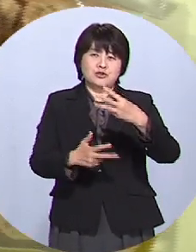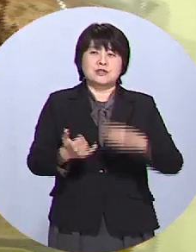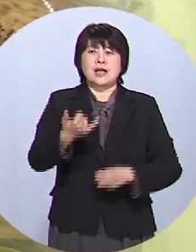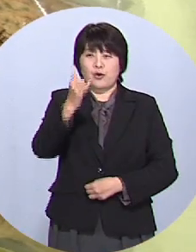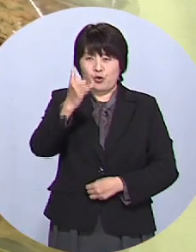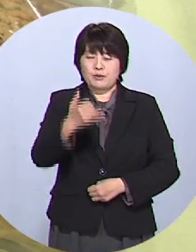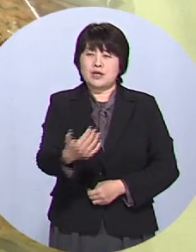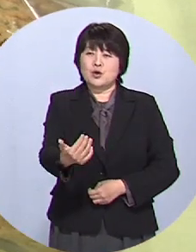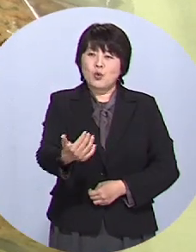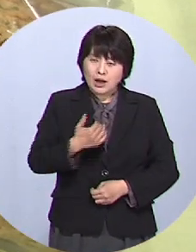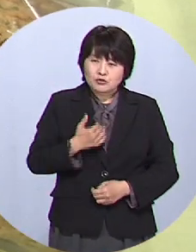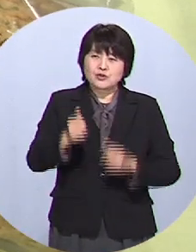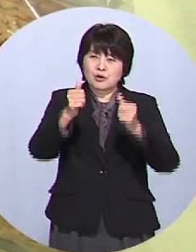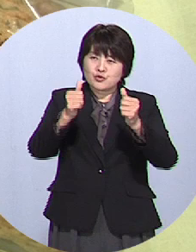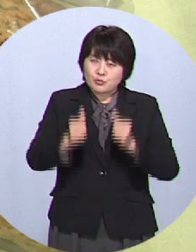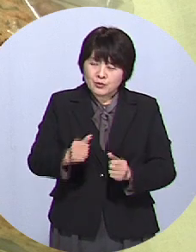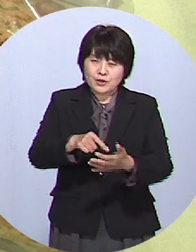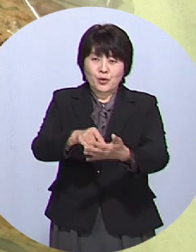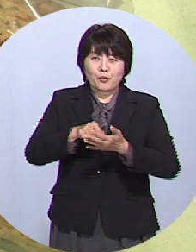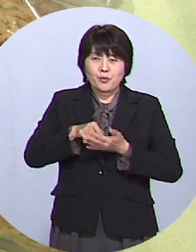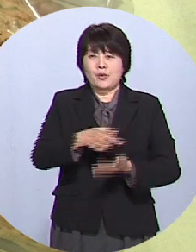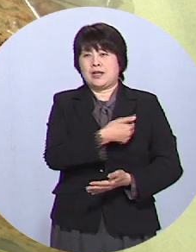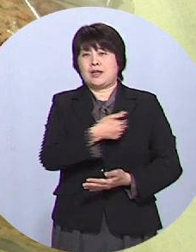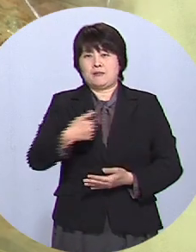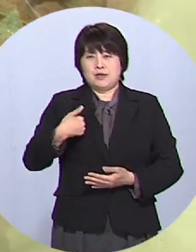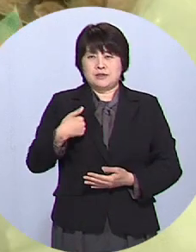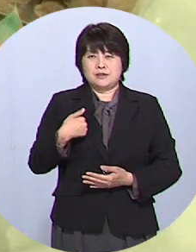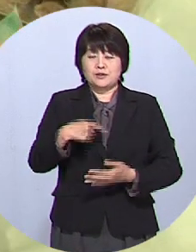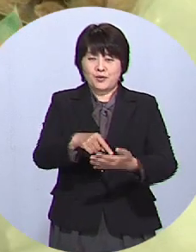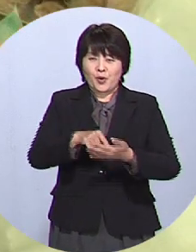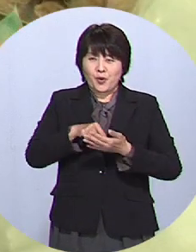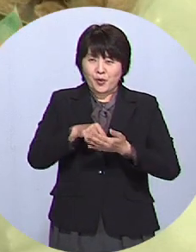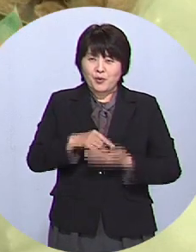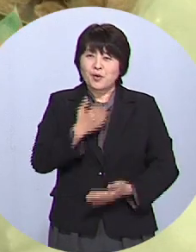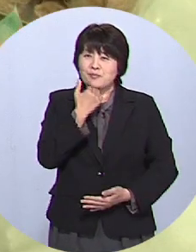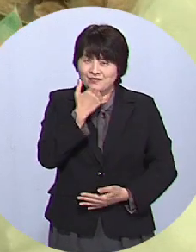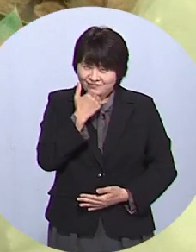ファックスまたは県のホームページからもご応募いただけます。たくさんのご応募お待ちしています。